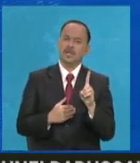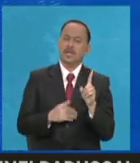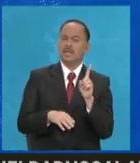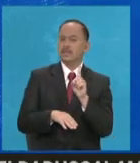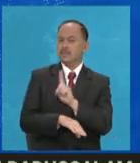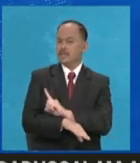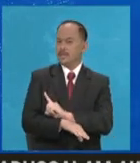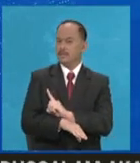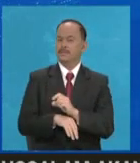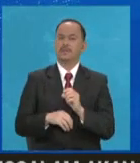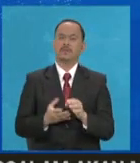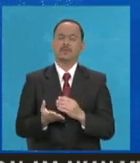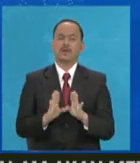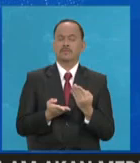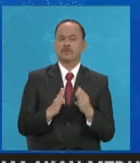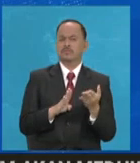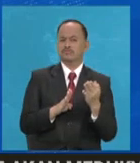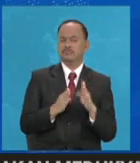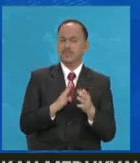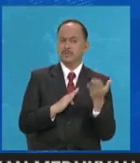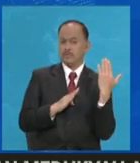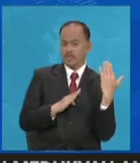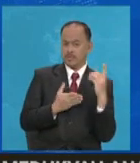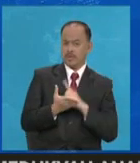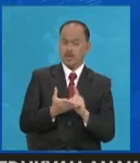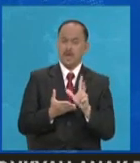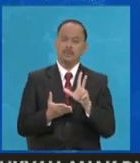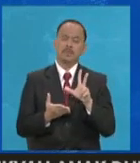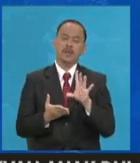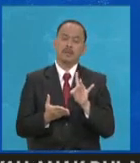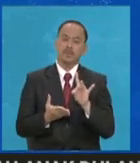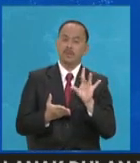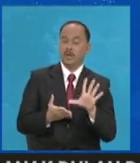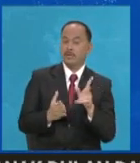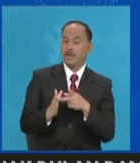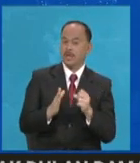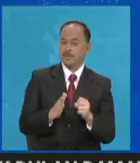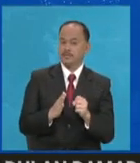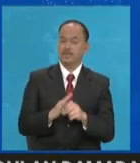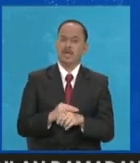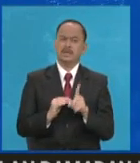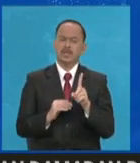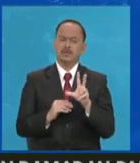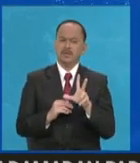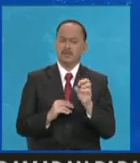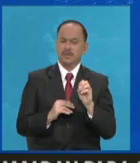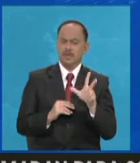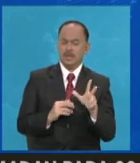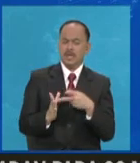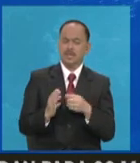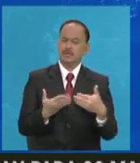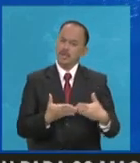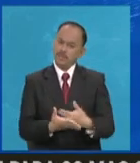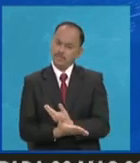berbanding dengan kadar pada minggu sebelumnya yaitu 85 keashari sebanyak 103 cash baru dilaporkan hari ini